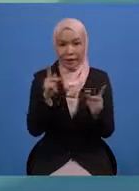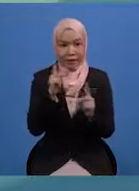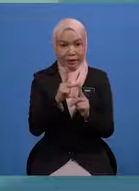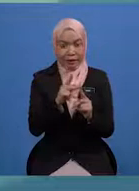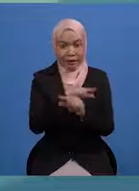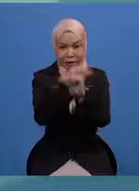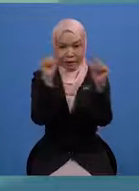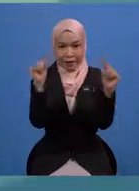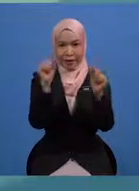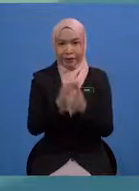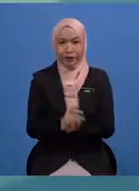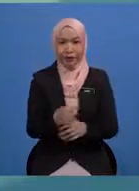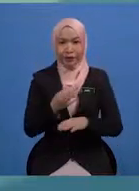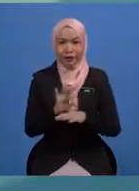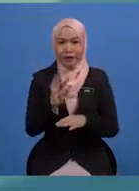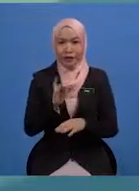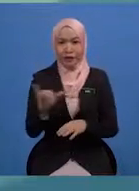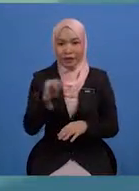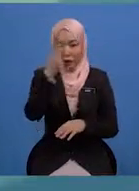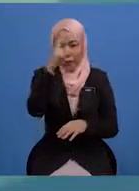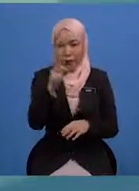untuk menghasilkan bentuk.